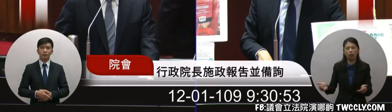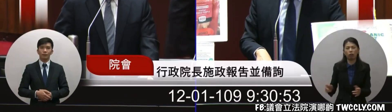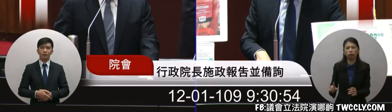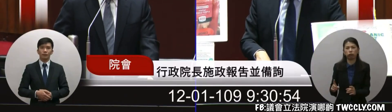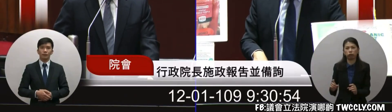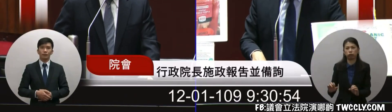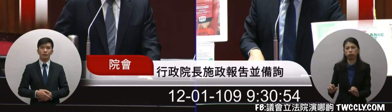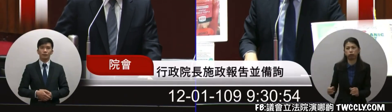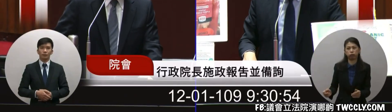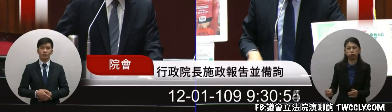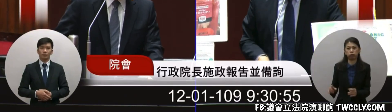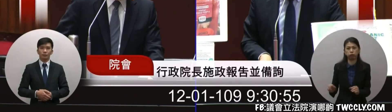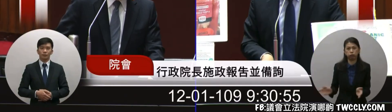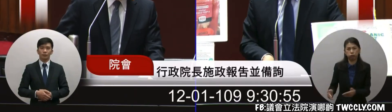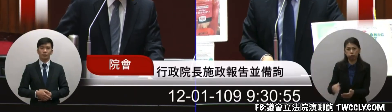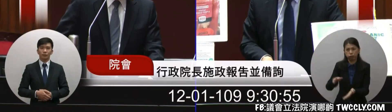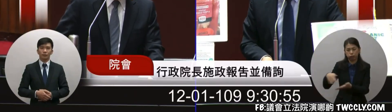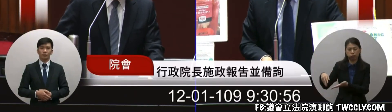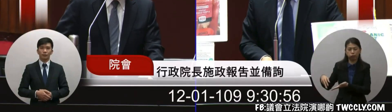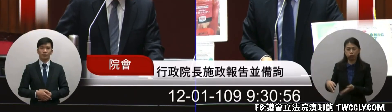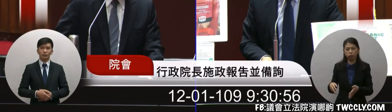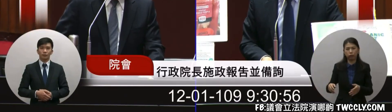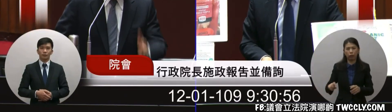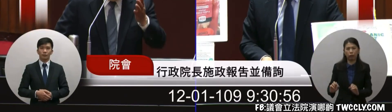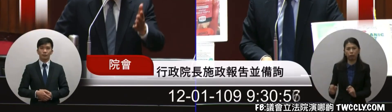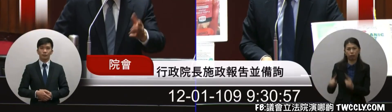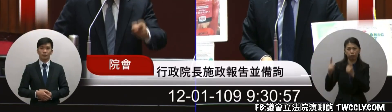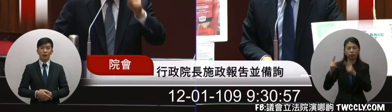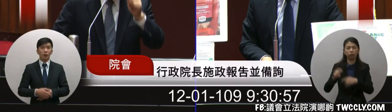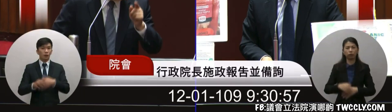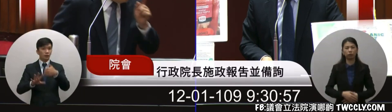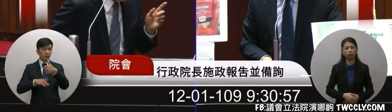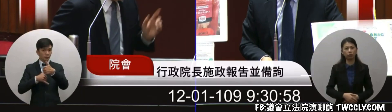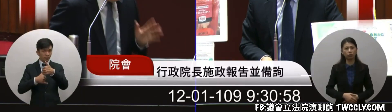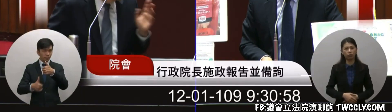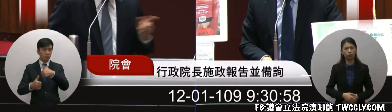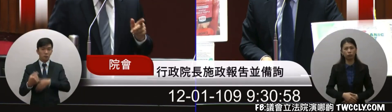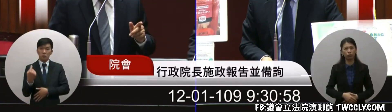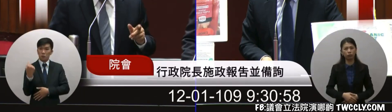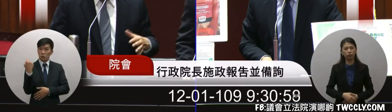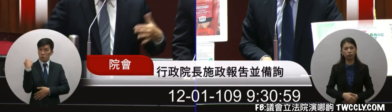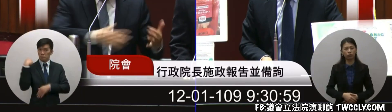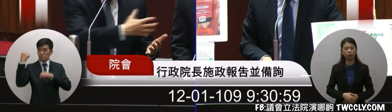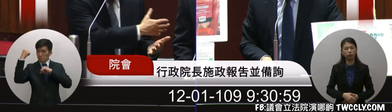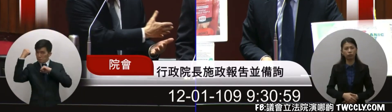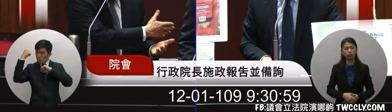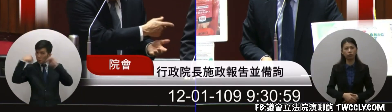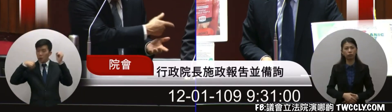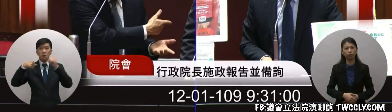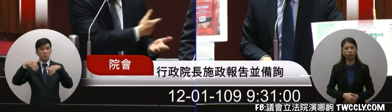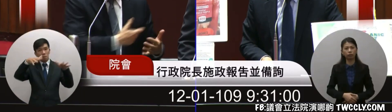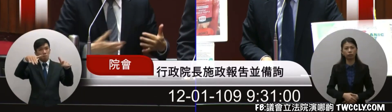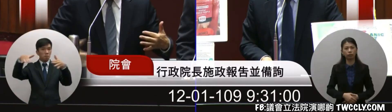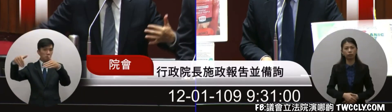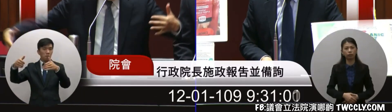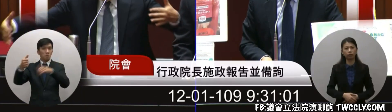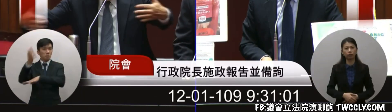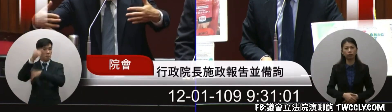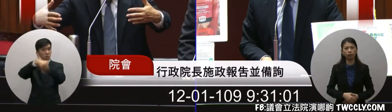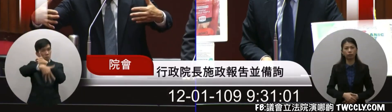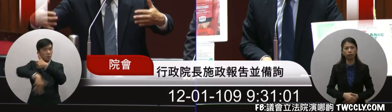长就是居住正义能在你的任内落实吗？ 委员，我们昨天一早才集合相关包括内